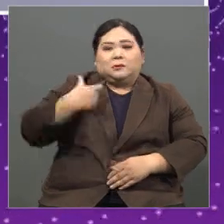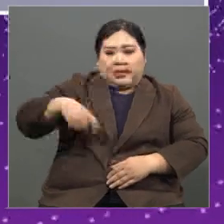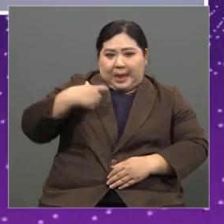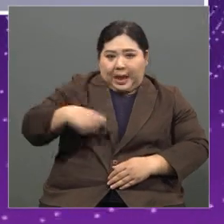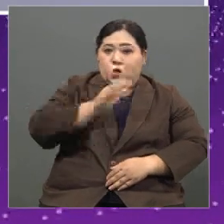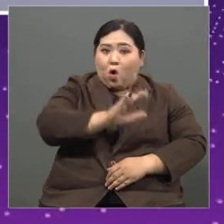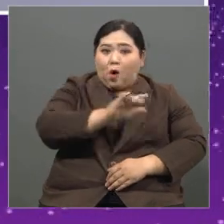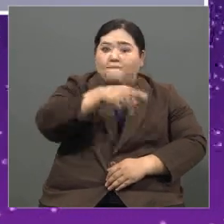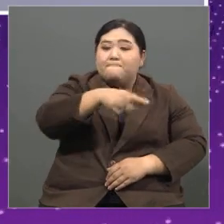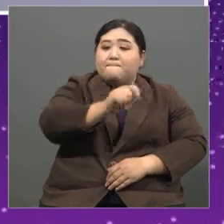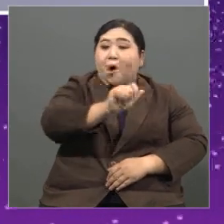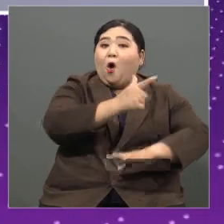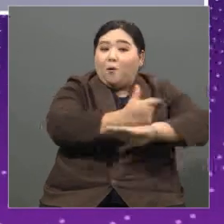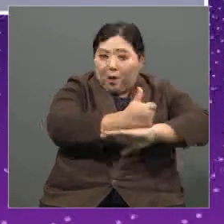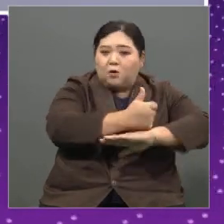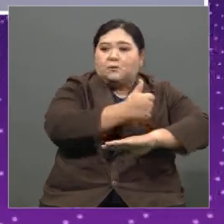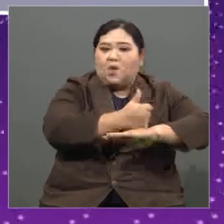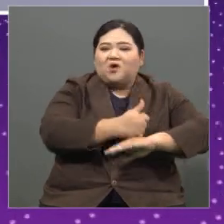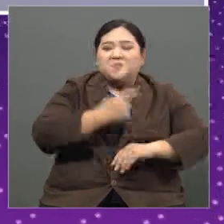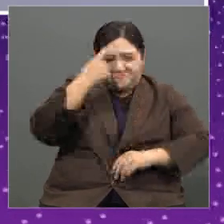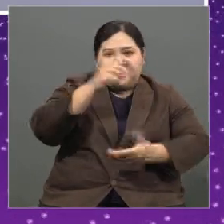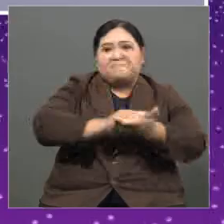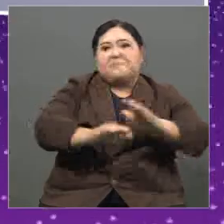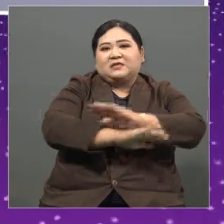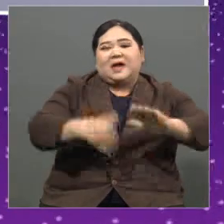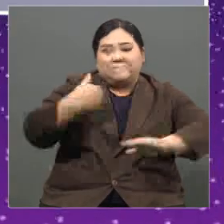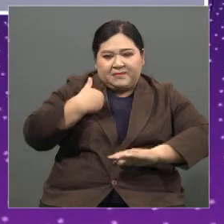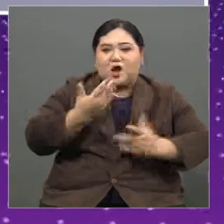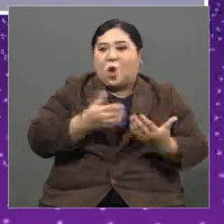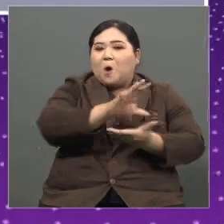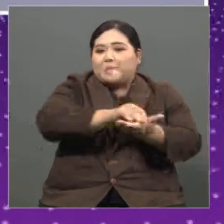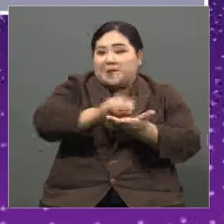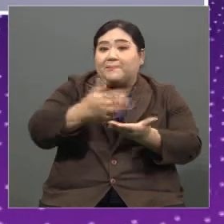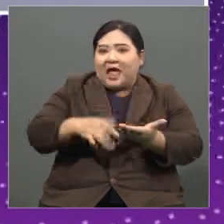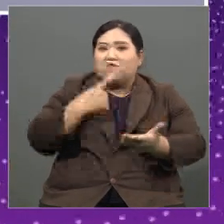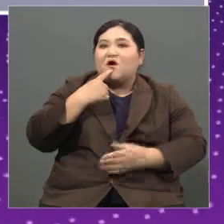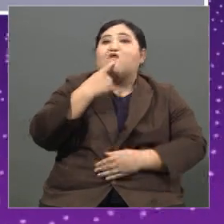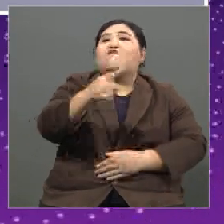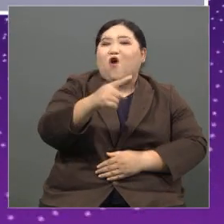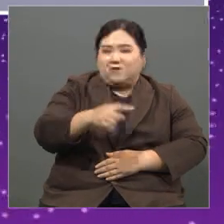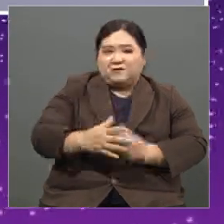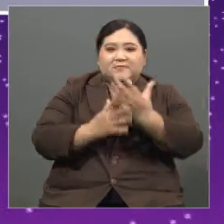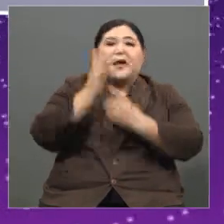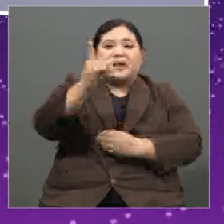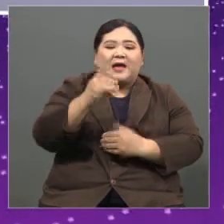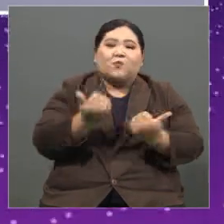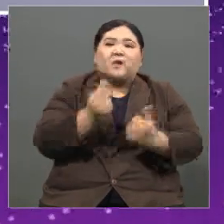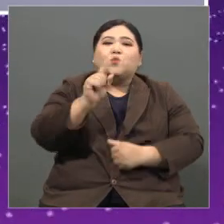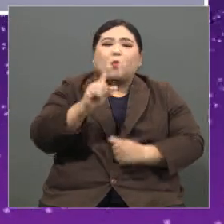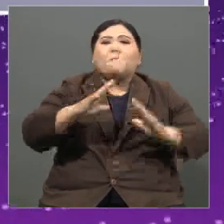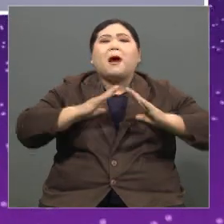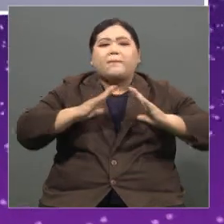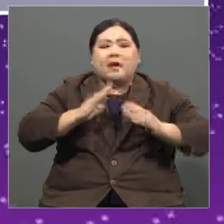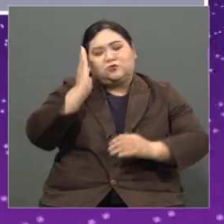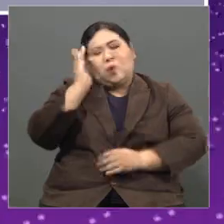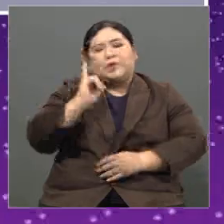อาจจะใช้คำว่าอาจจะนะไปแจ้งความดำเนินคดีแต่ยังไม่ใช่สัปดาห์นี้เพราะนี้วันศุกร์ละทนายบอกว่าขอพักผ่อนหน่อยขอนอนหน่อยไม่